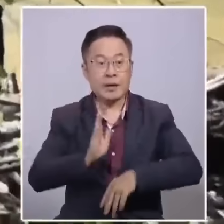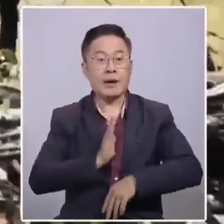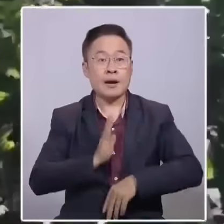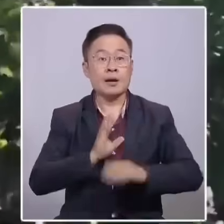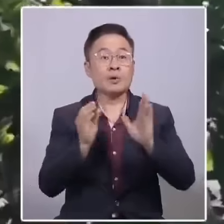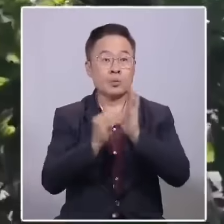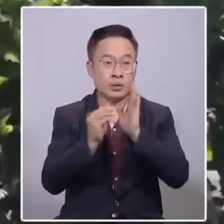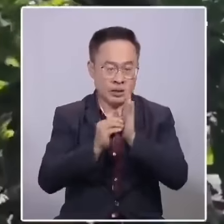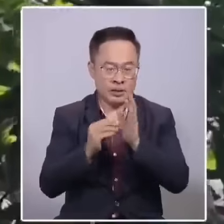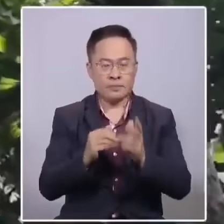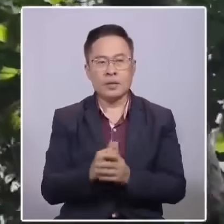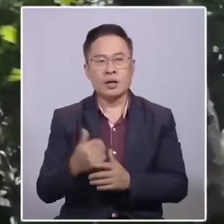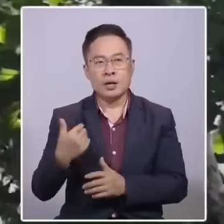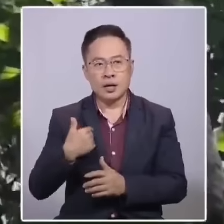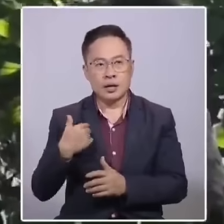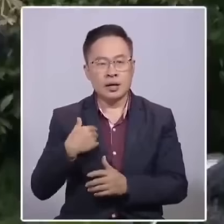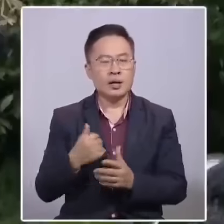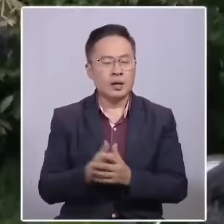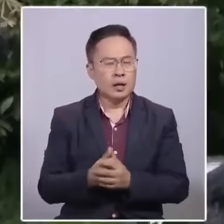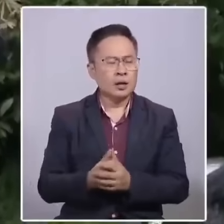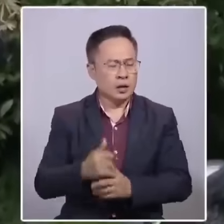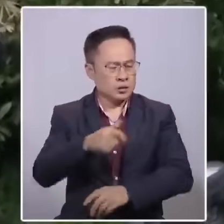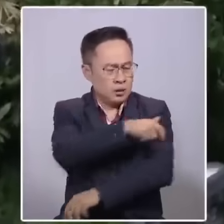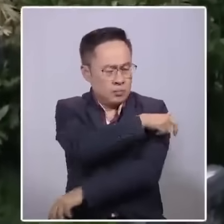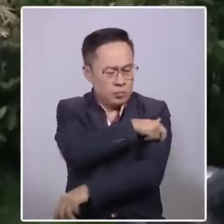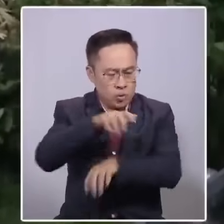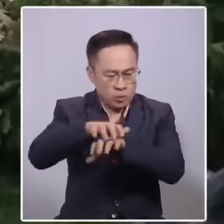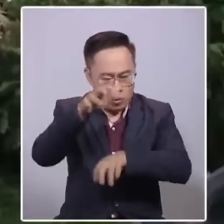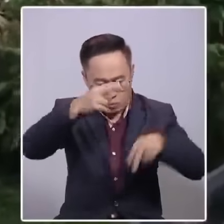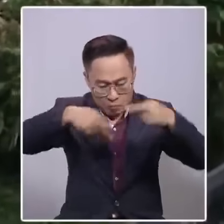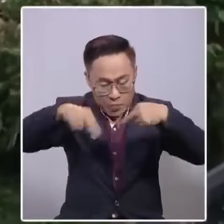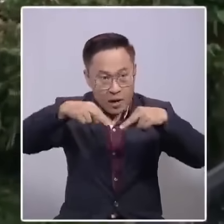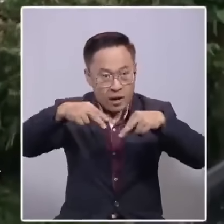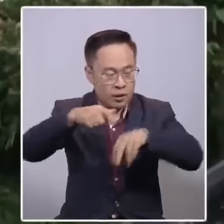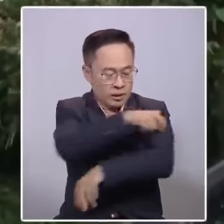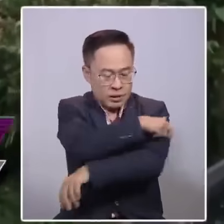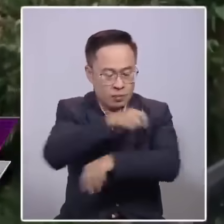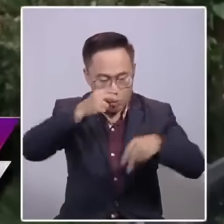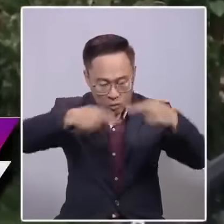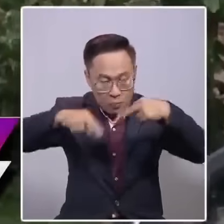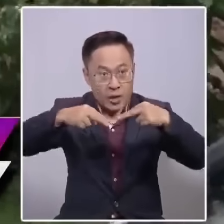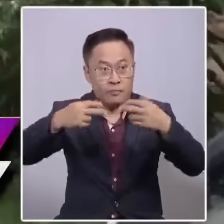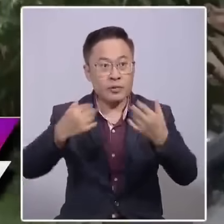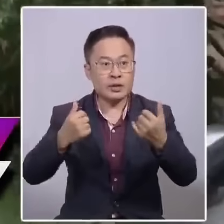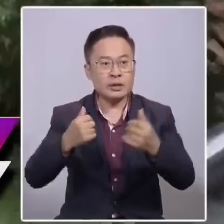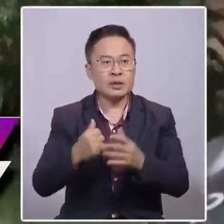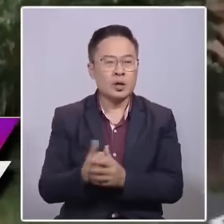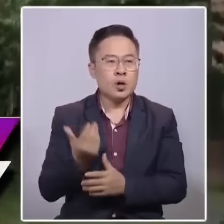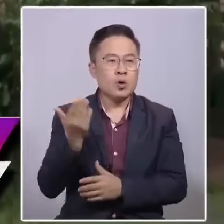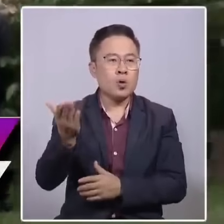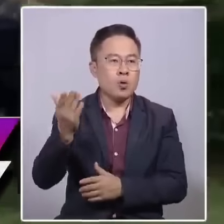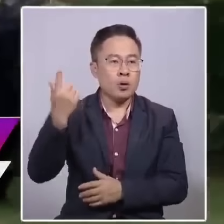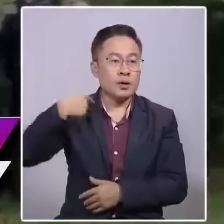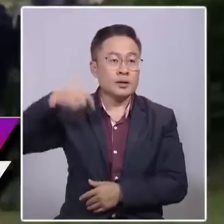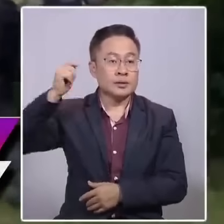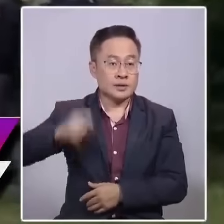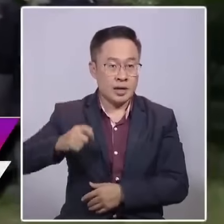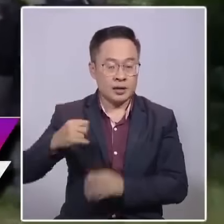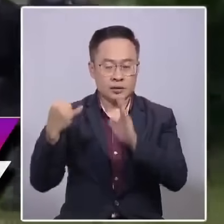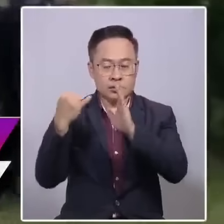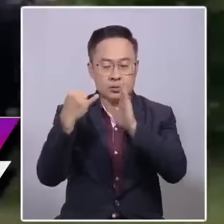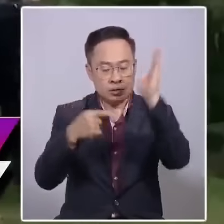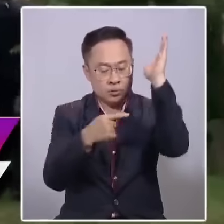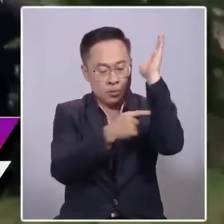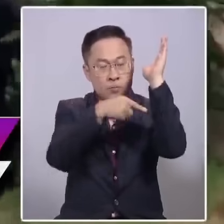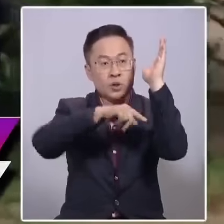การ 6กองบังคับการปราบปรามนะคะพร้อมกับชุดปฏิบัติการพิเศษหนุมานก็นำหมายสารของจังหวัดพัทลุงไปที่นี่ที่เห็น